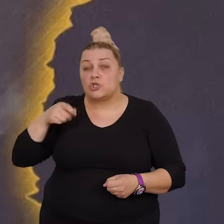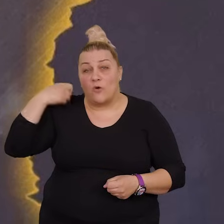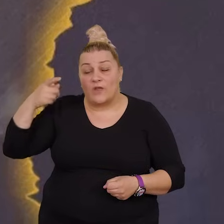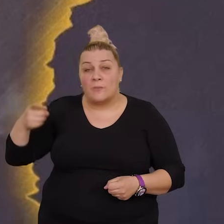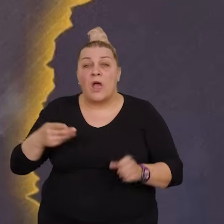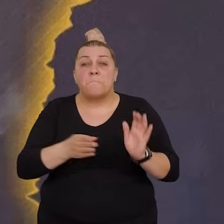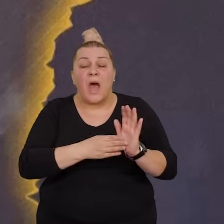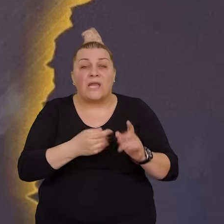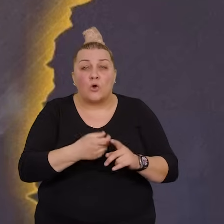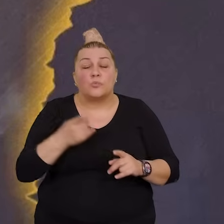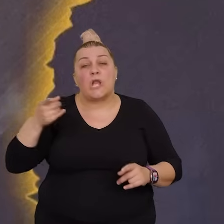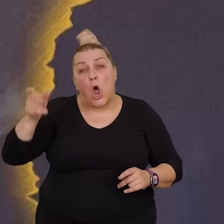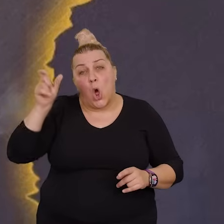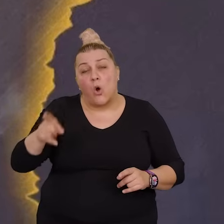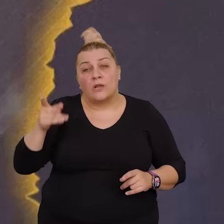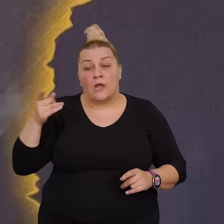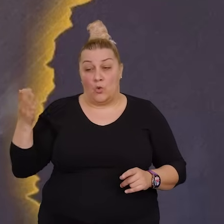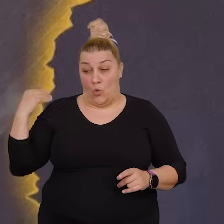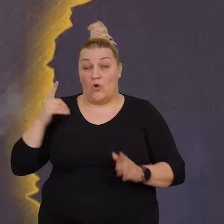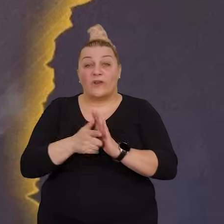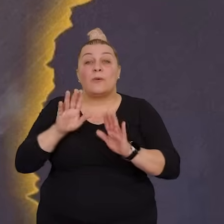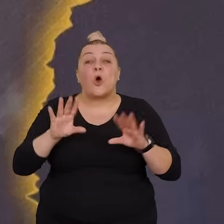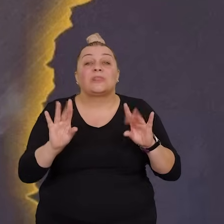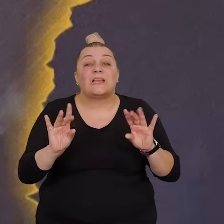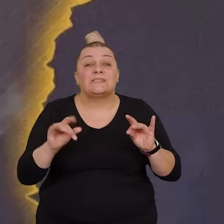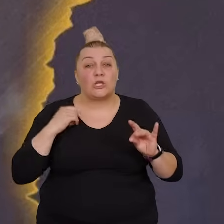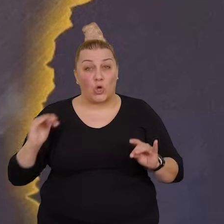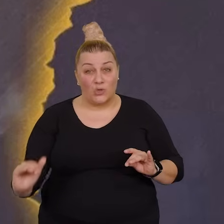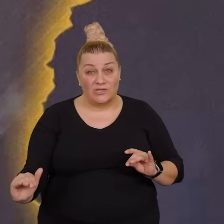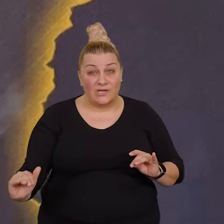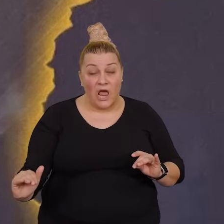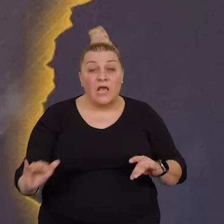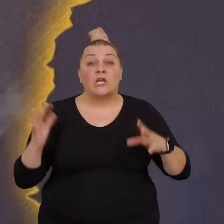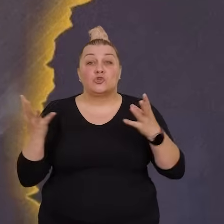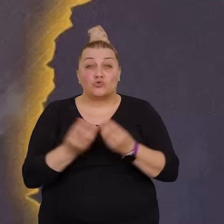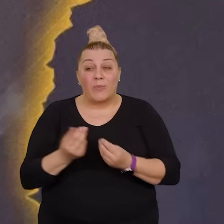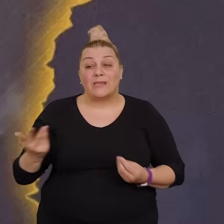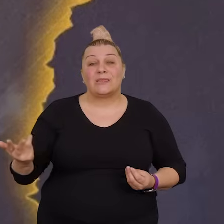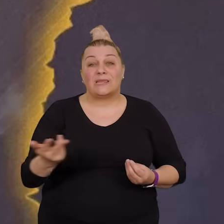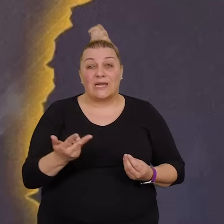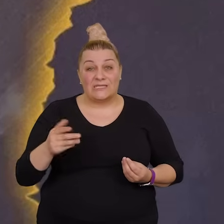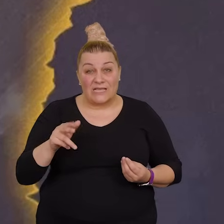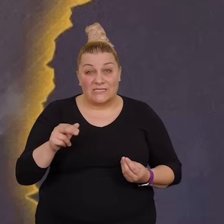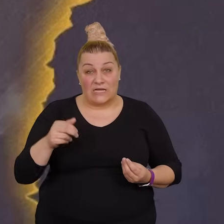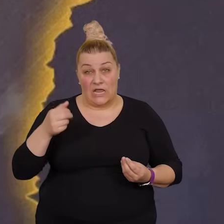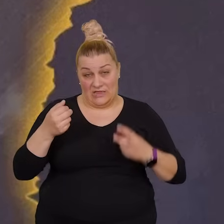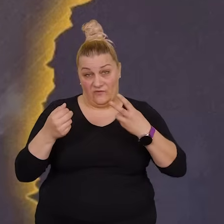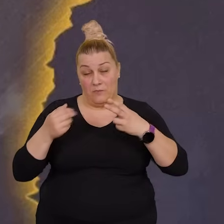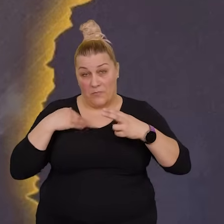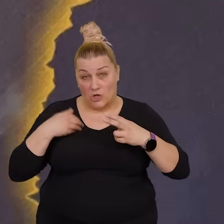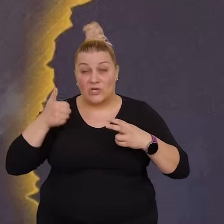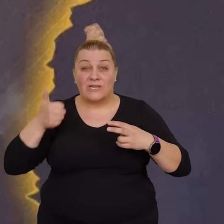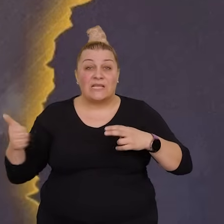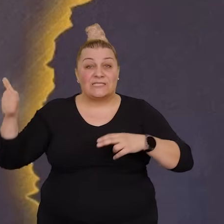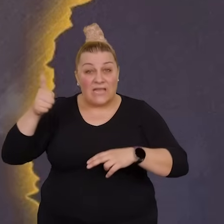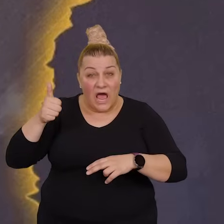Marijan Gubina. On je tada bio 10-godišnji dječak koji je zajedno sa svoje 3 sestre, od koje su bile 2 mlađe i 1 starija, majkom